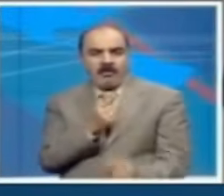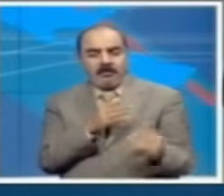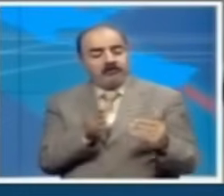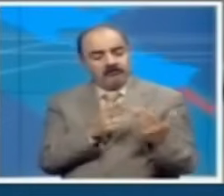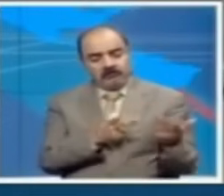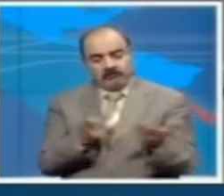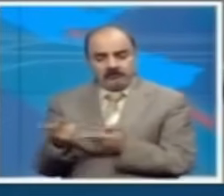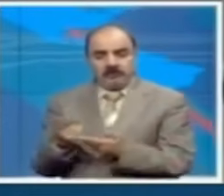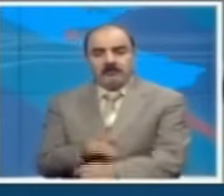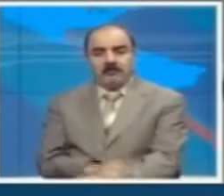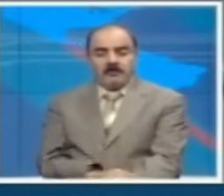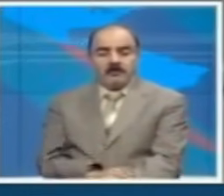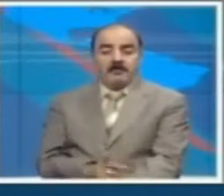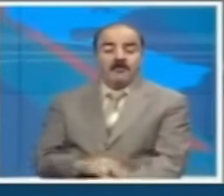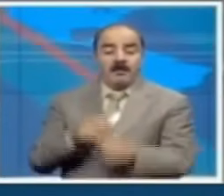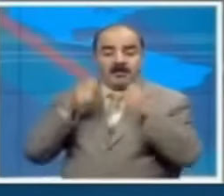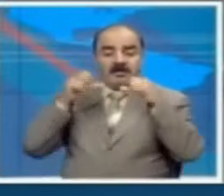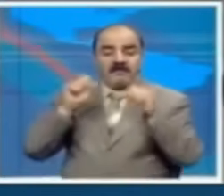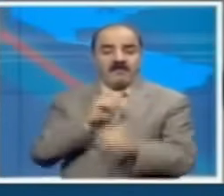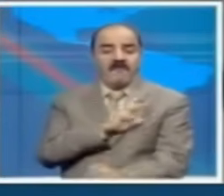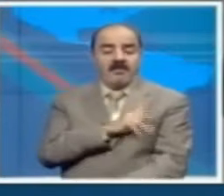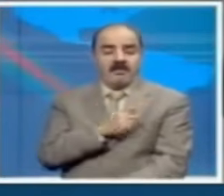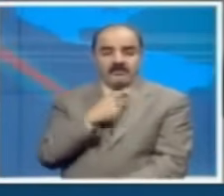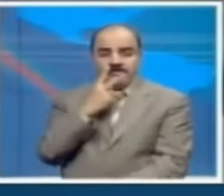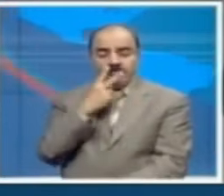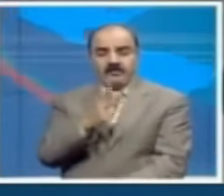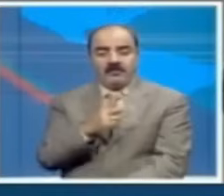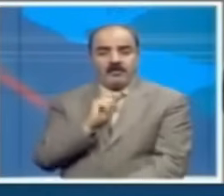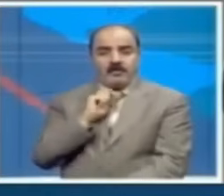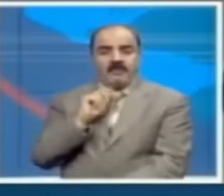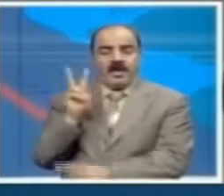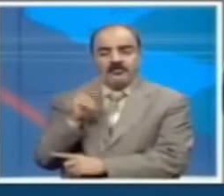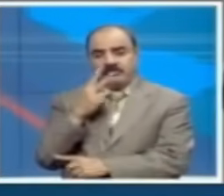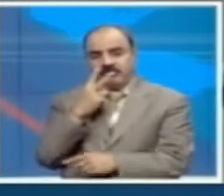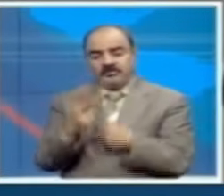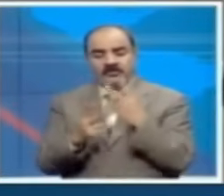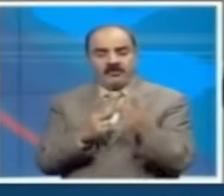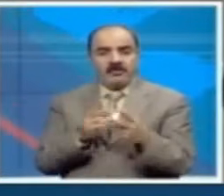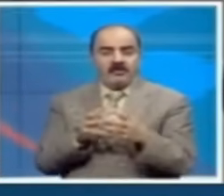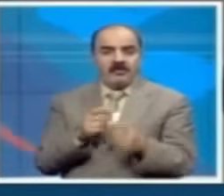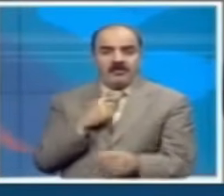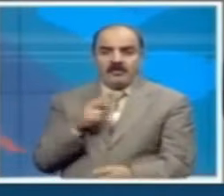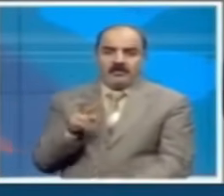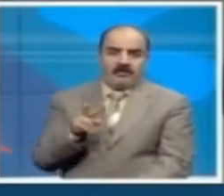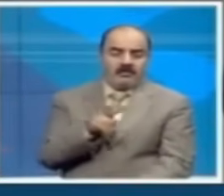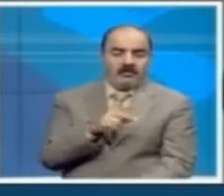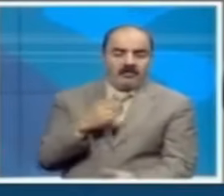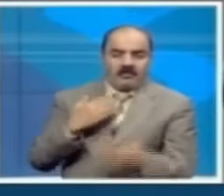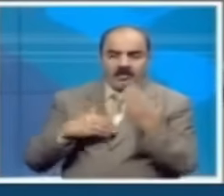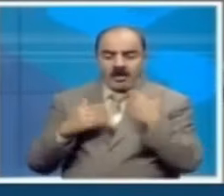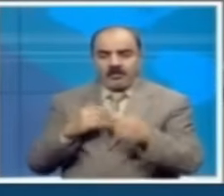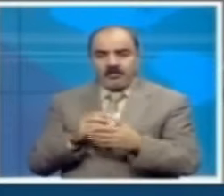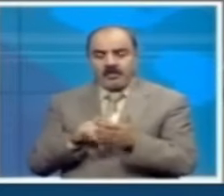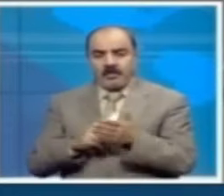من جانب سفير فلسطين لمحافظة شمال سيناء، من خلالها اطمئن على الجرحى والمصابين